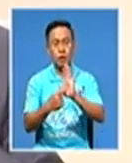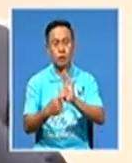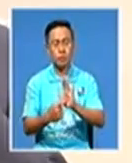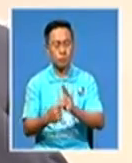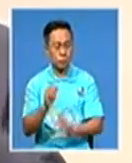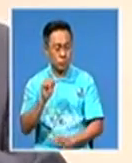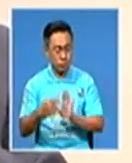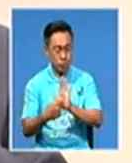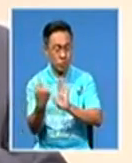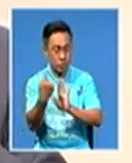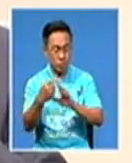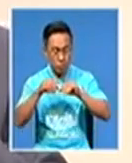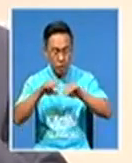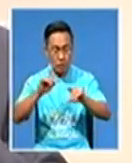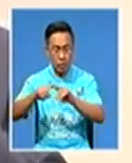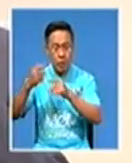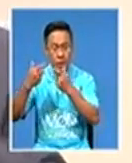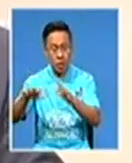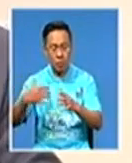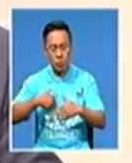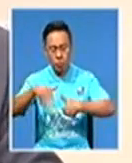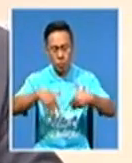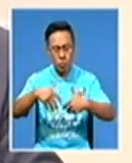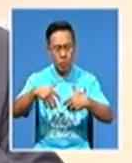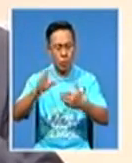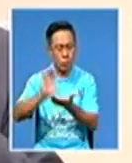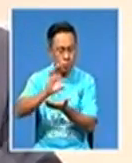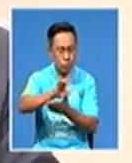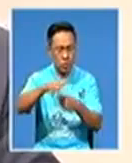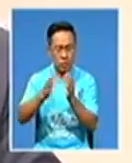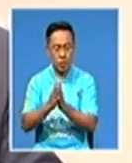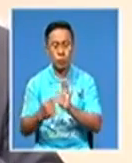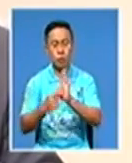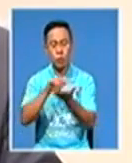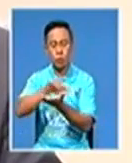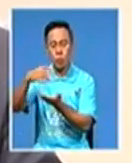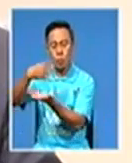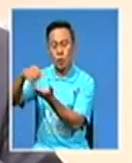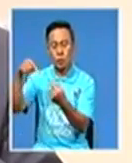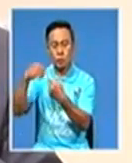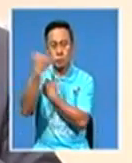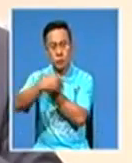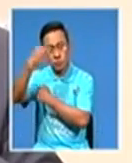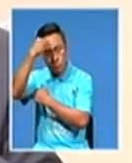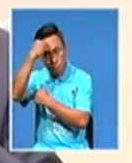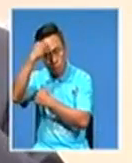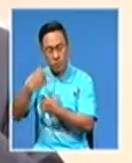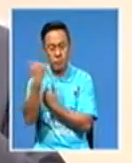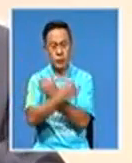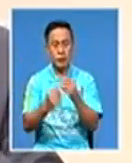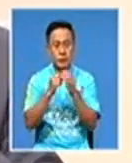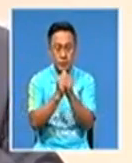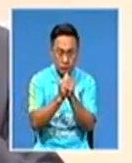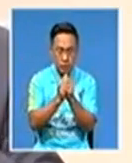งตัวอย่างเมื่อประกาศออกไปปรากฏว่าได้รับการต้อนรับดีมากเราไปรถโชว์ที่ญี่ปุ่นเราไปรถโชว์ที่เชียงไฮ้